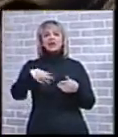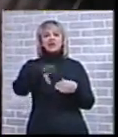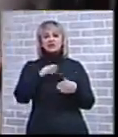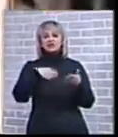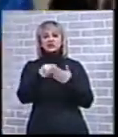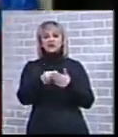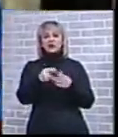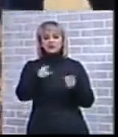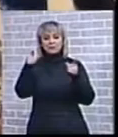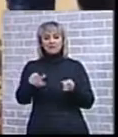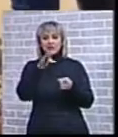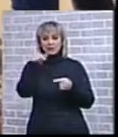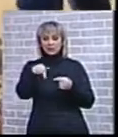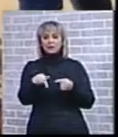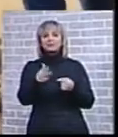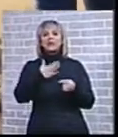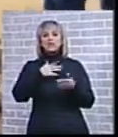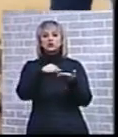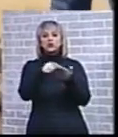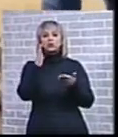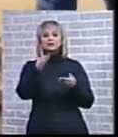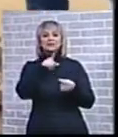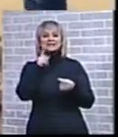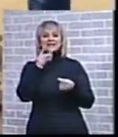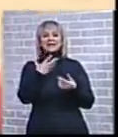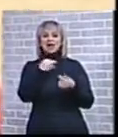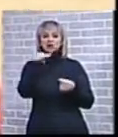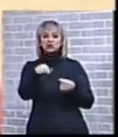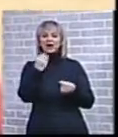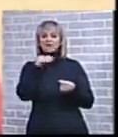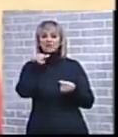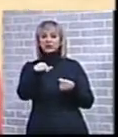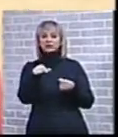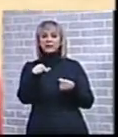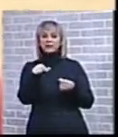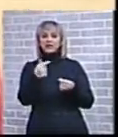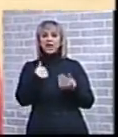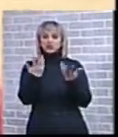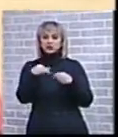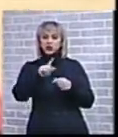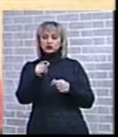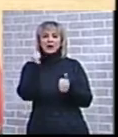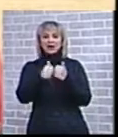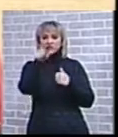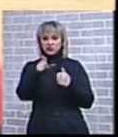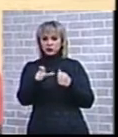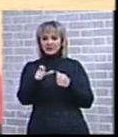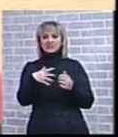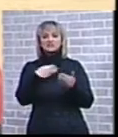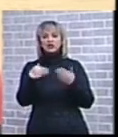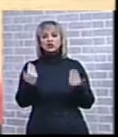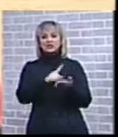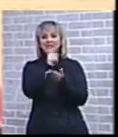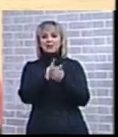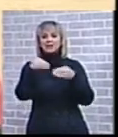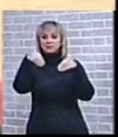свой вегетационный период. Наш город будет зеленее, краше, комфортнее. Я считаю, что каждый человек в своей жизни